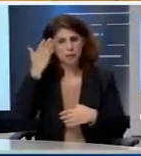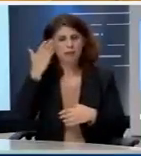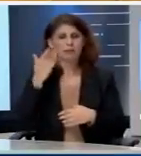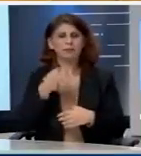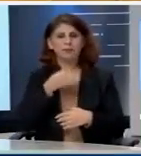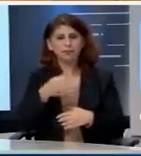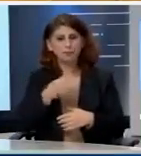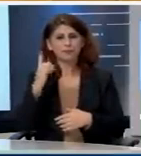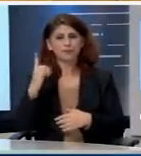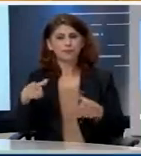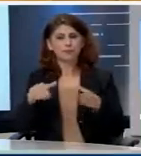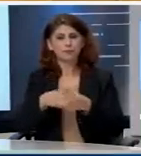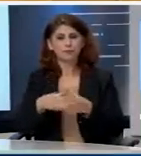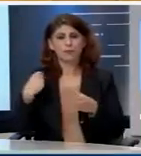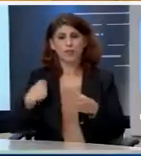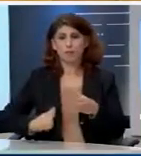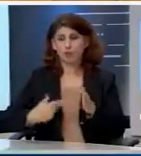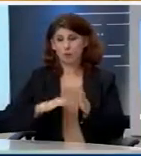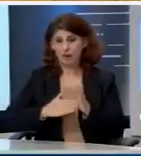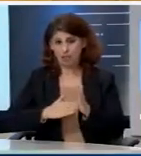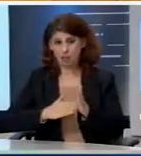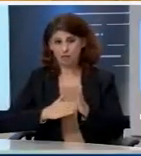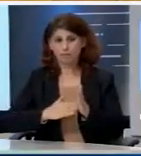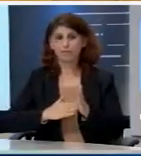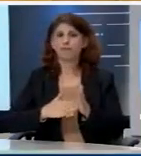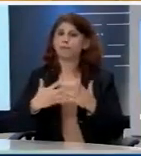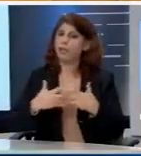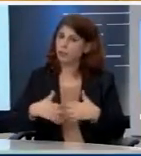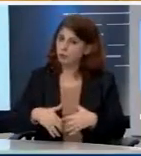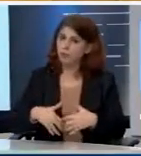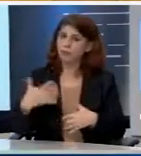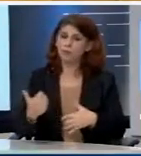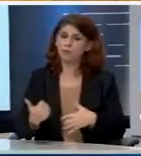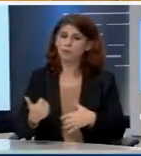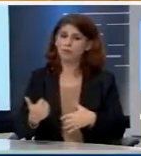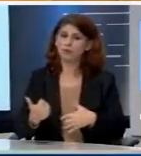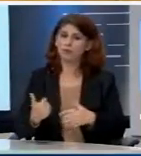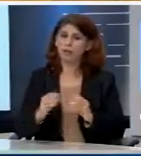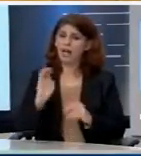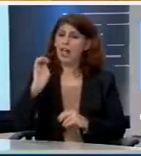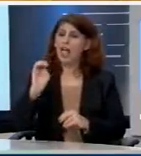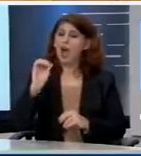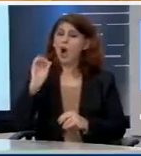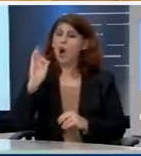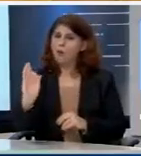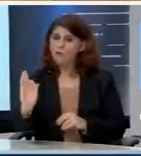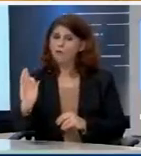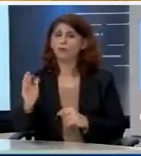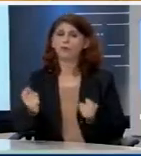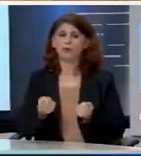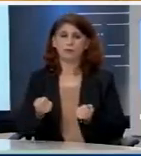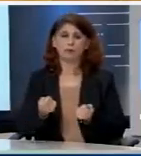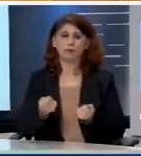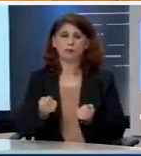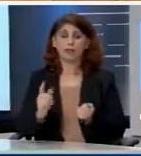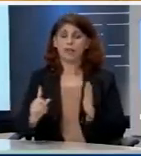αναφοράς από μια ομάδα δημοσίων υπαλλήλων, λειτουργών, που είναι κατεστημένοι στον ΕΟΒ, οι οποίοι